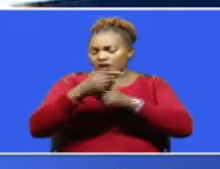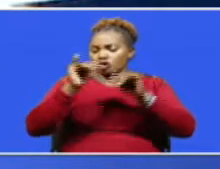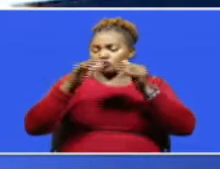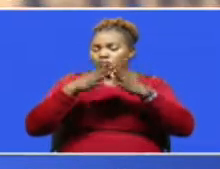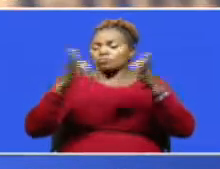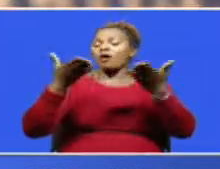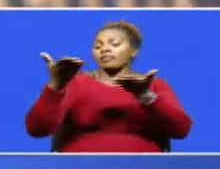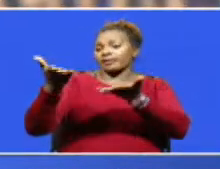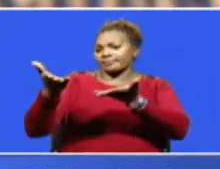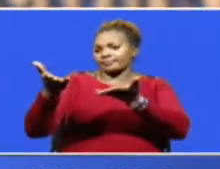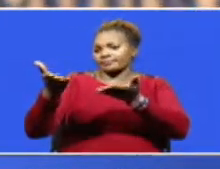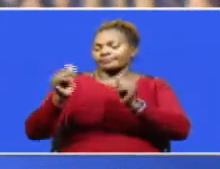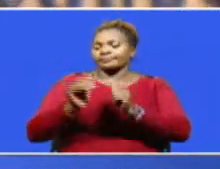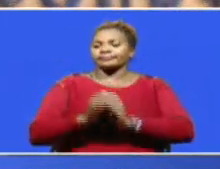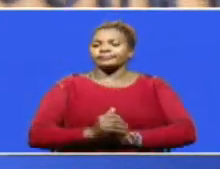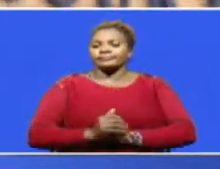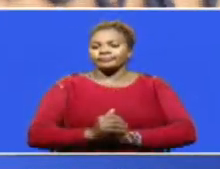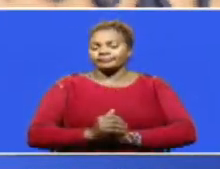anaarifu.